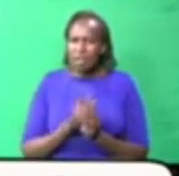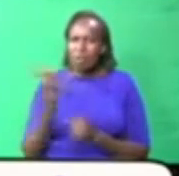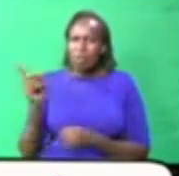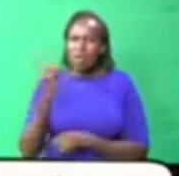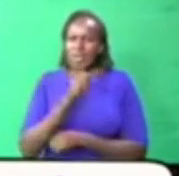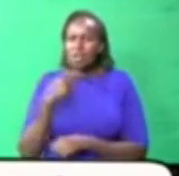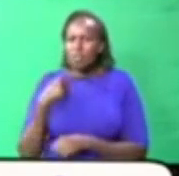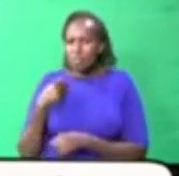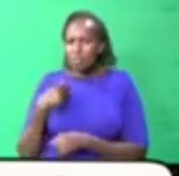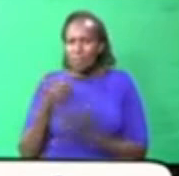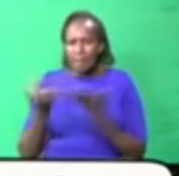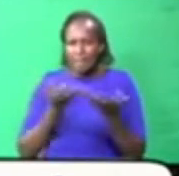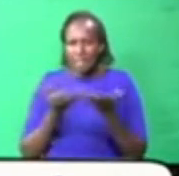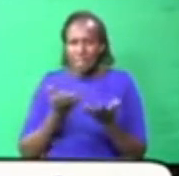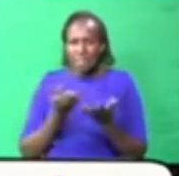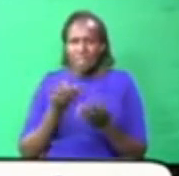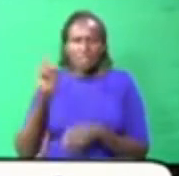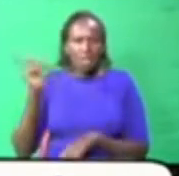somewhere kule Nairobi.